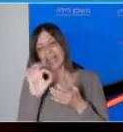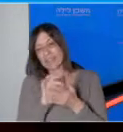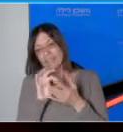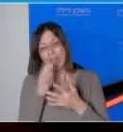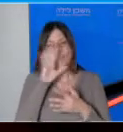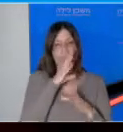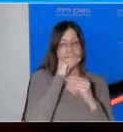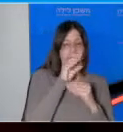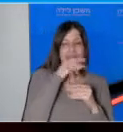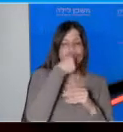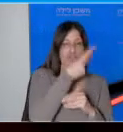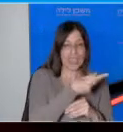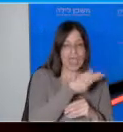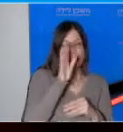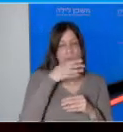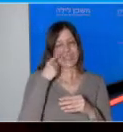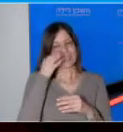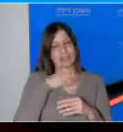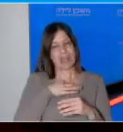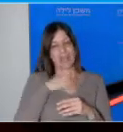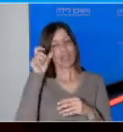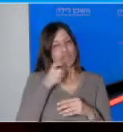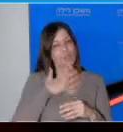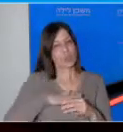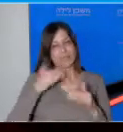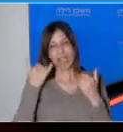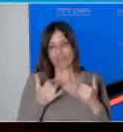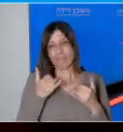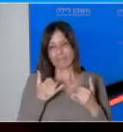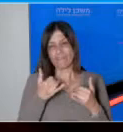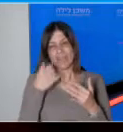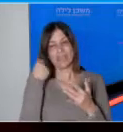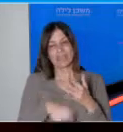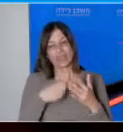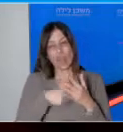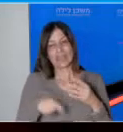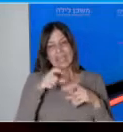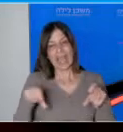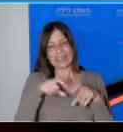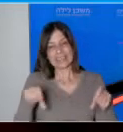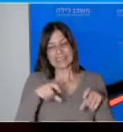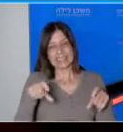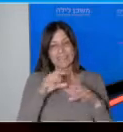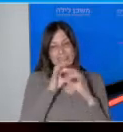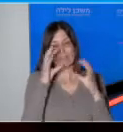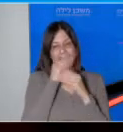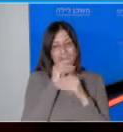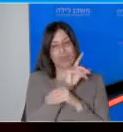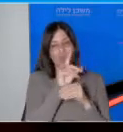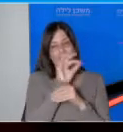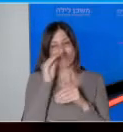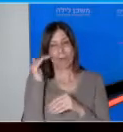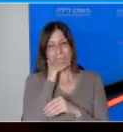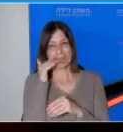נדבר על מה שהולך להיות, ובואי תשים לי לב, הנה, אנשים רוצים עכשיו לרכוש כרטיסים, ואנשים כבר מתחילים לדבר על התקופה של